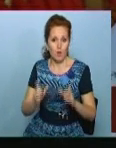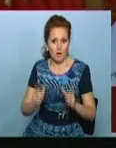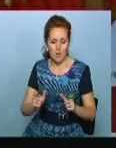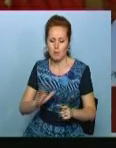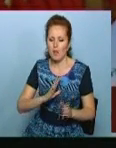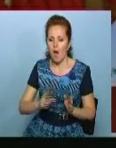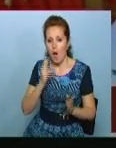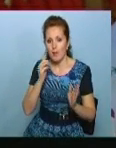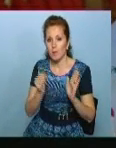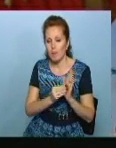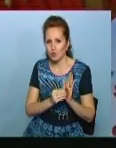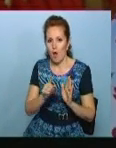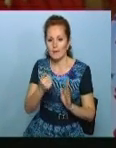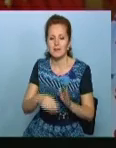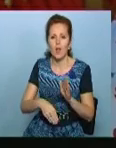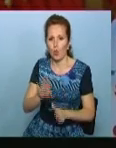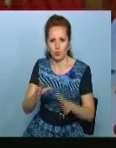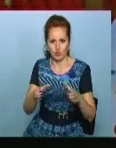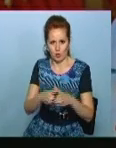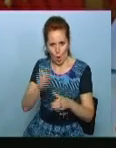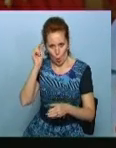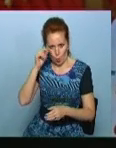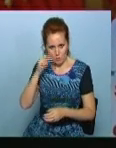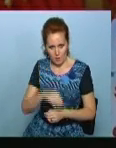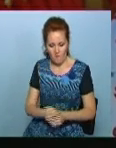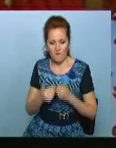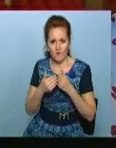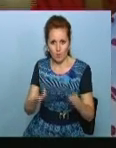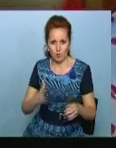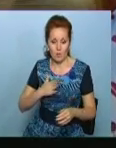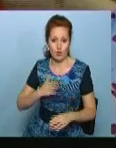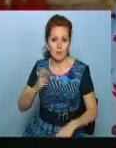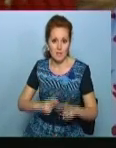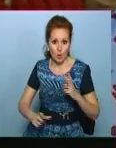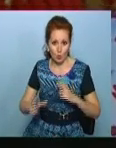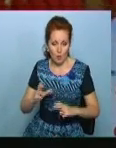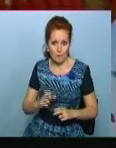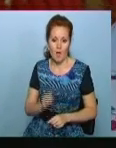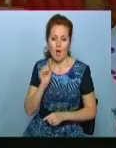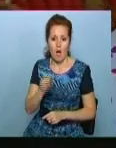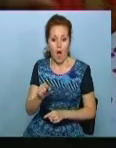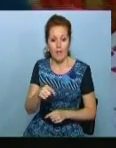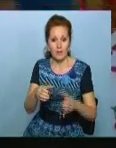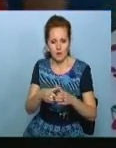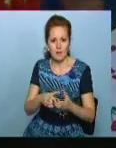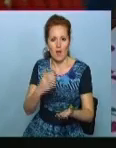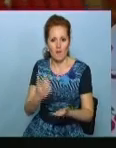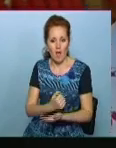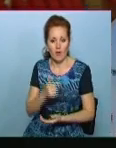отмечено, что это один из лучших курсов, так сказать, выпущенных нашим институтом. Они завоевали